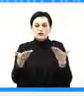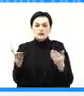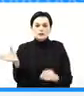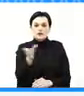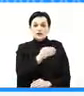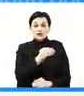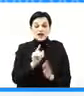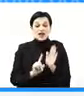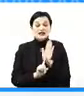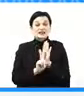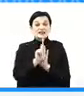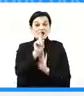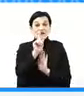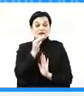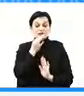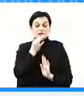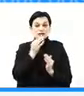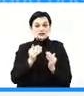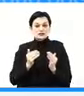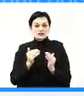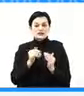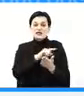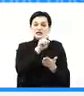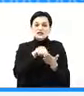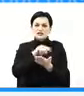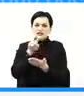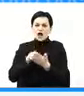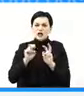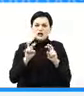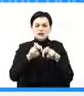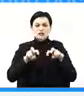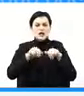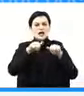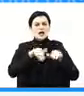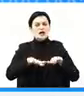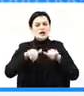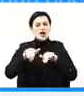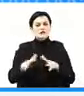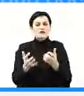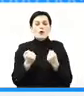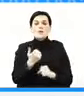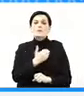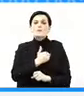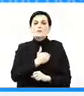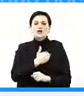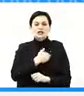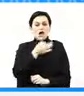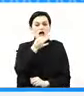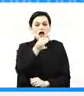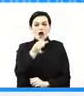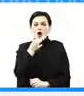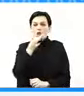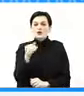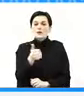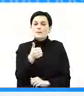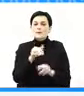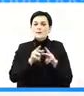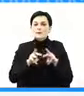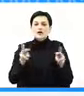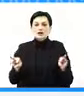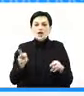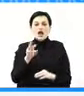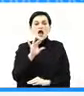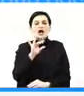ყველას, ვიდრე დავიწყებთ საკითხების განხილვას, გადაწყვეტილებების მიღებას, მინდა გამოვეხმაურო პრემიერ-მინისტრ